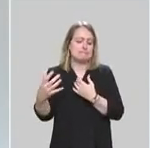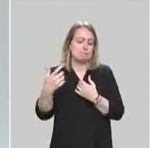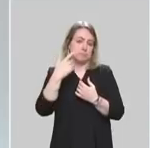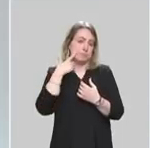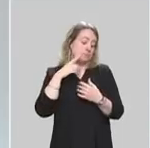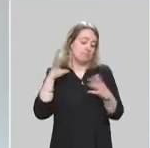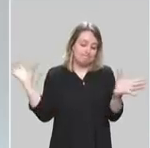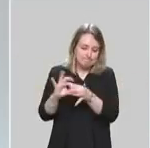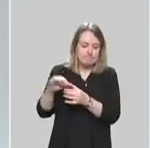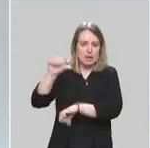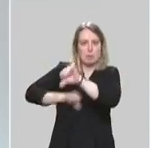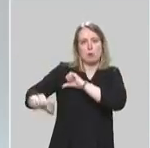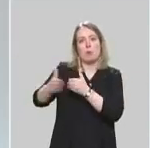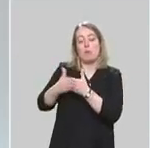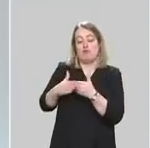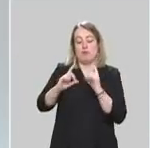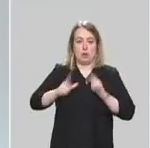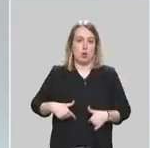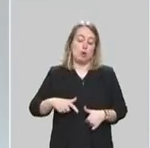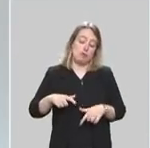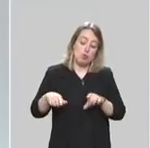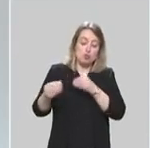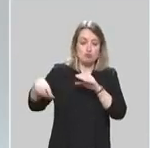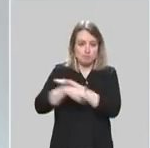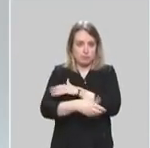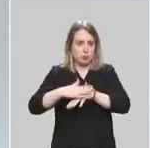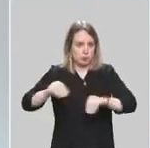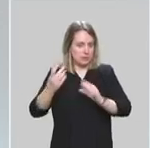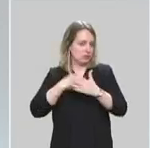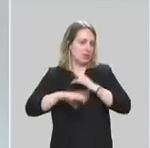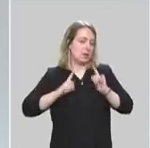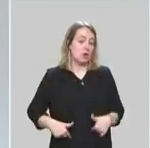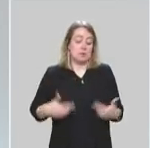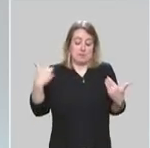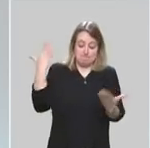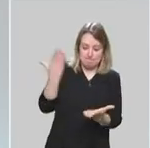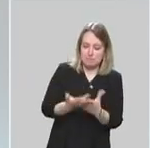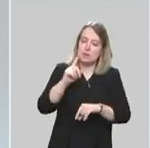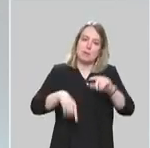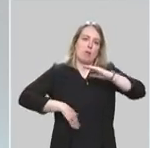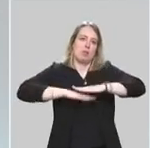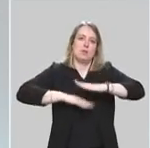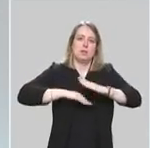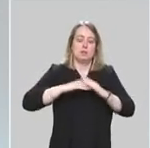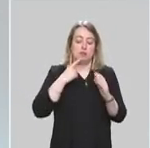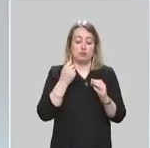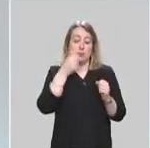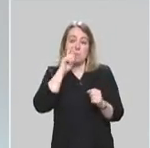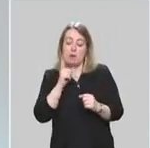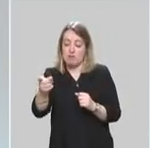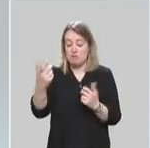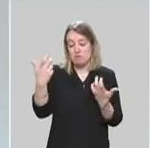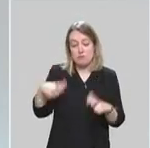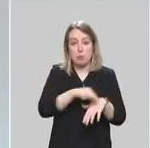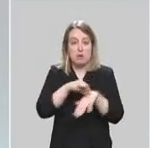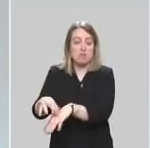partenariat avec les laboratoires dans les écoles, mais jusqu'à présent, on a parfois rencontré aussi des limites, par exemple dans le volontariat des parents,